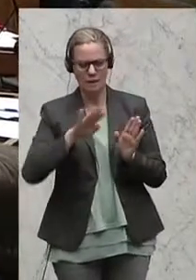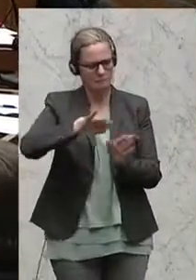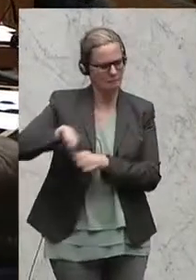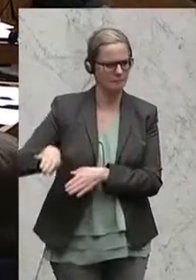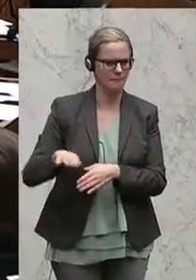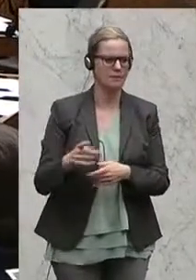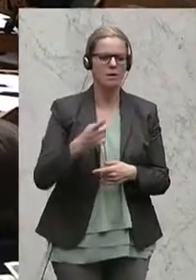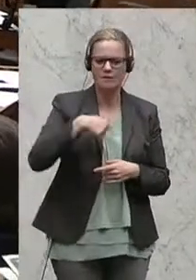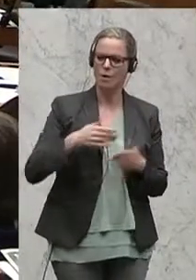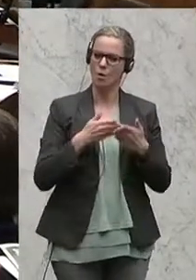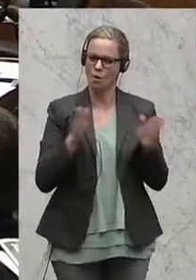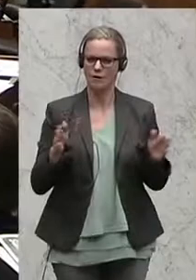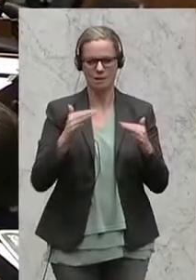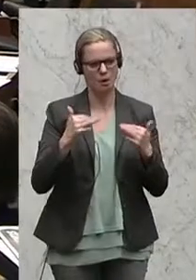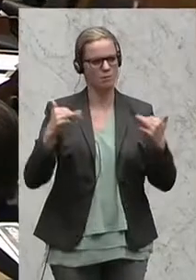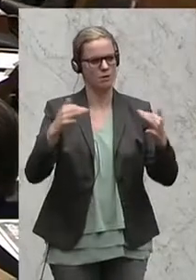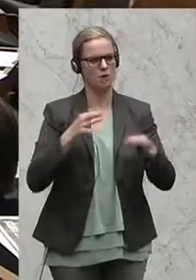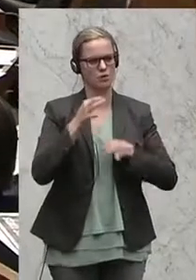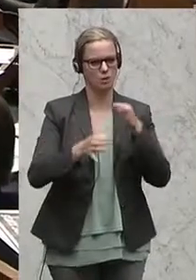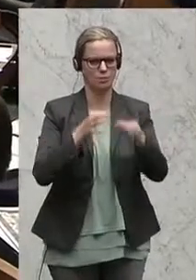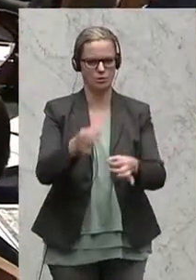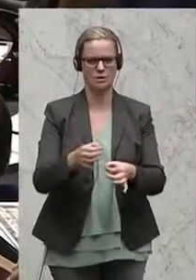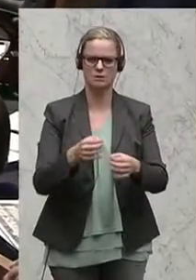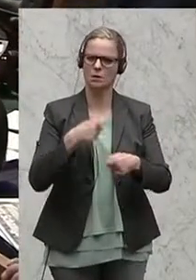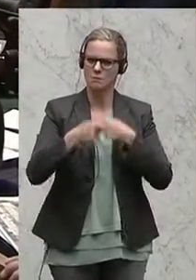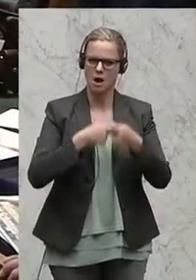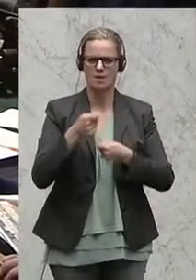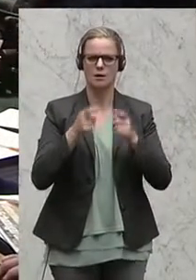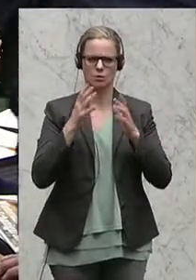Öffentlichkeit über parlamentarische Prozesse. Und das ist gut so.